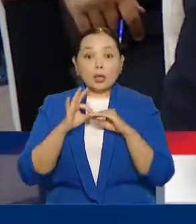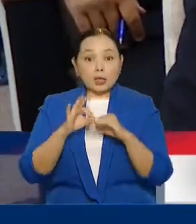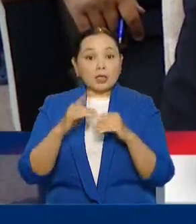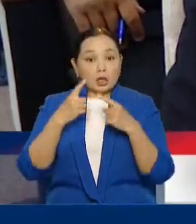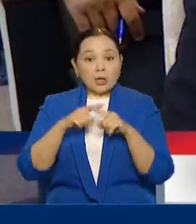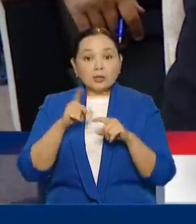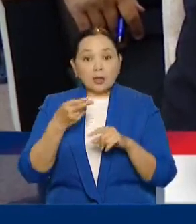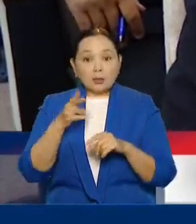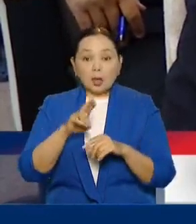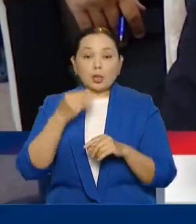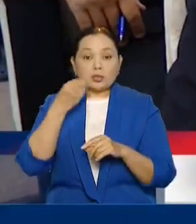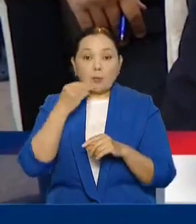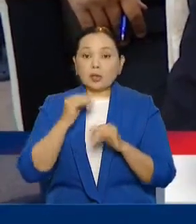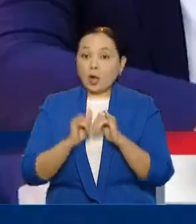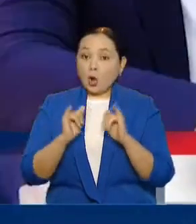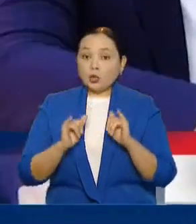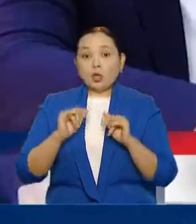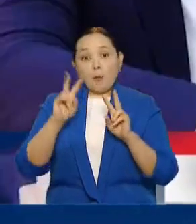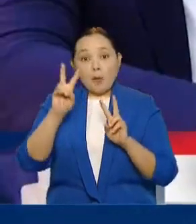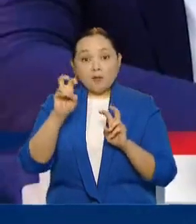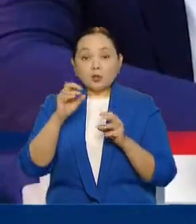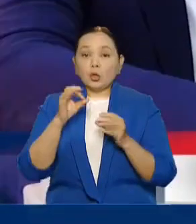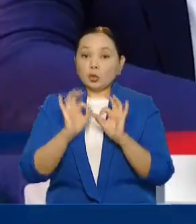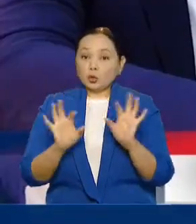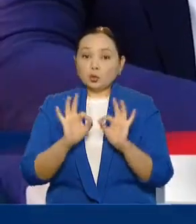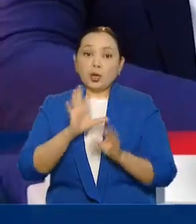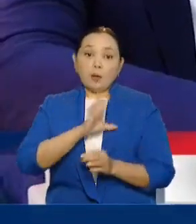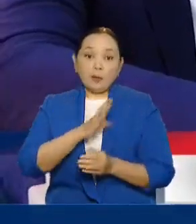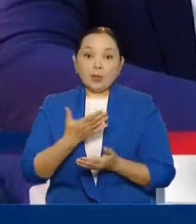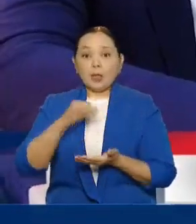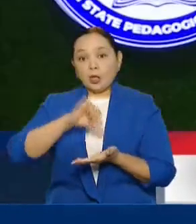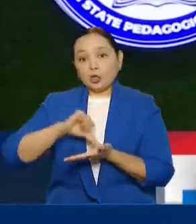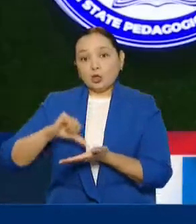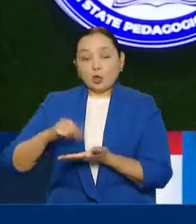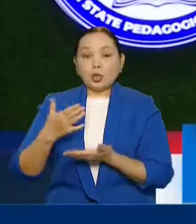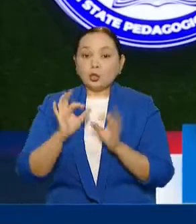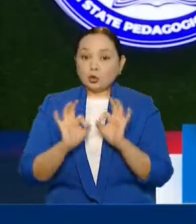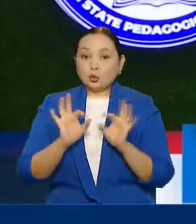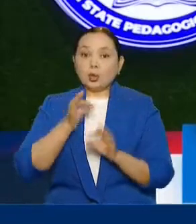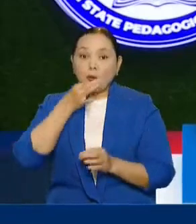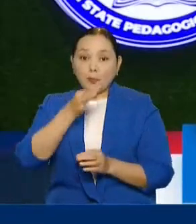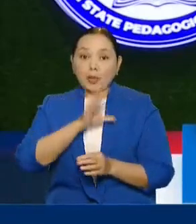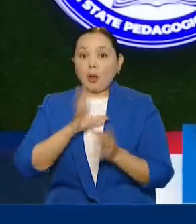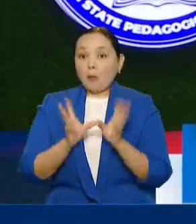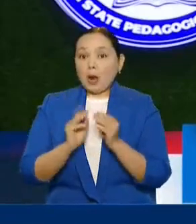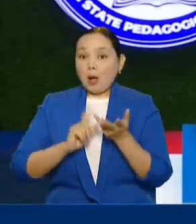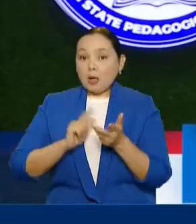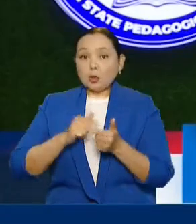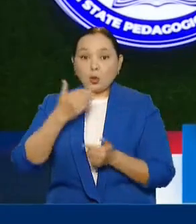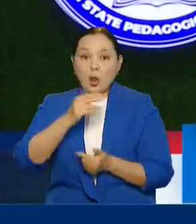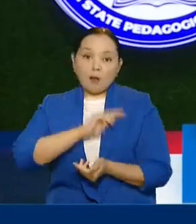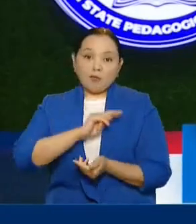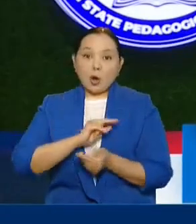texnologiyalari, shaxsiy samaradorlikni oshirish kabi mavzularda tushunchalar berildi. Ishtirokchilarga tushuntirishlar berish bilan bir qatorda ularning